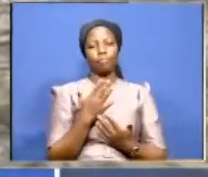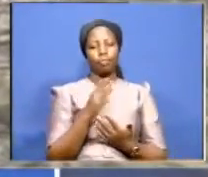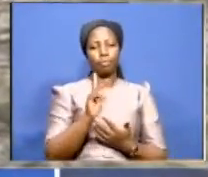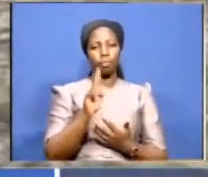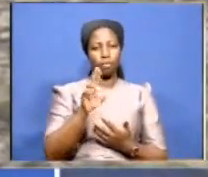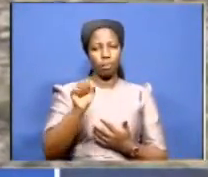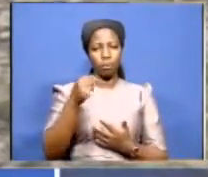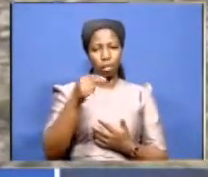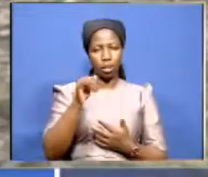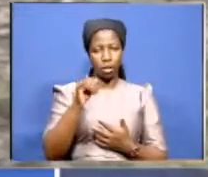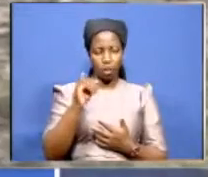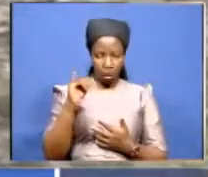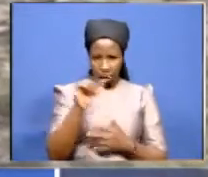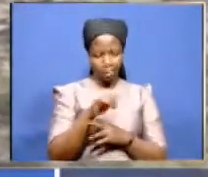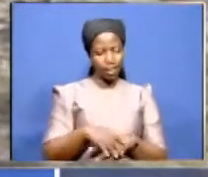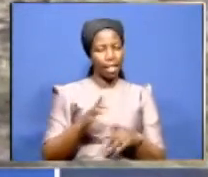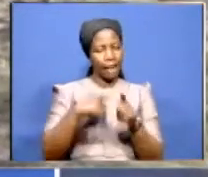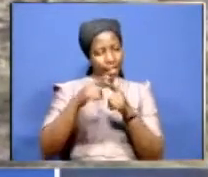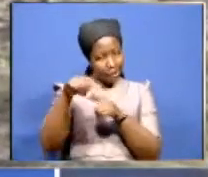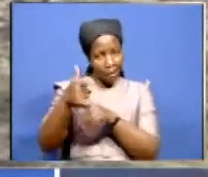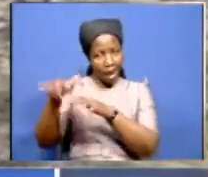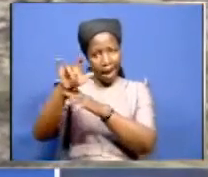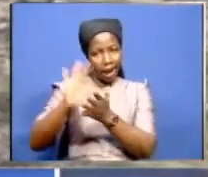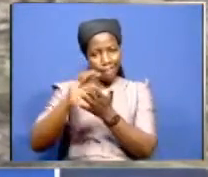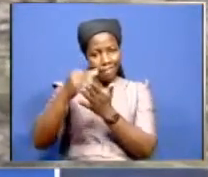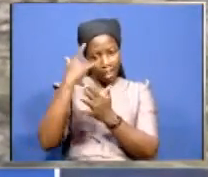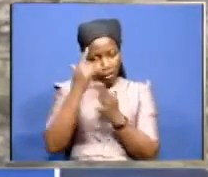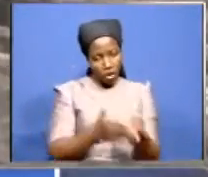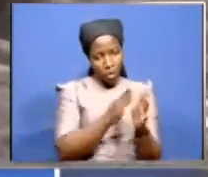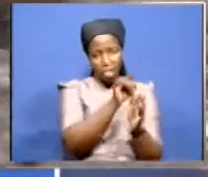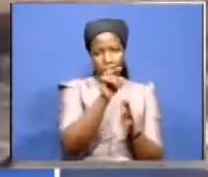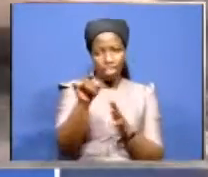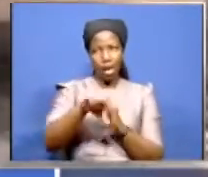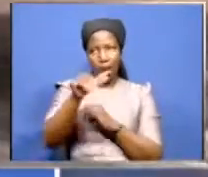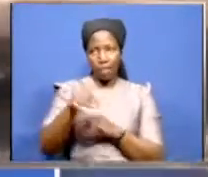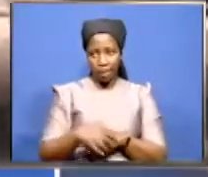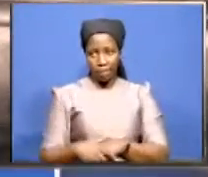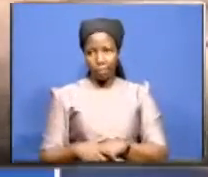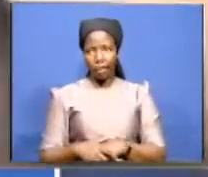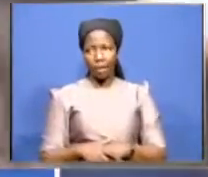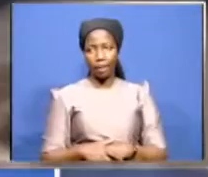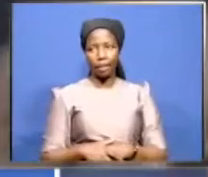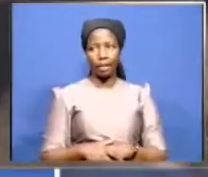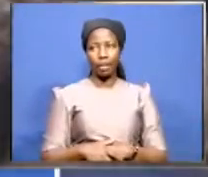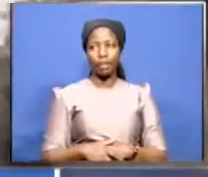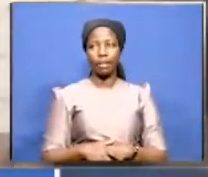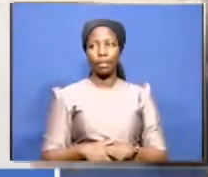that they increase funding for roads in this mountainous county. Takriban